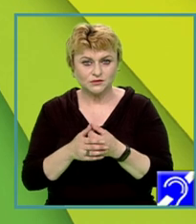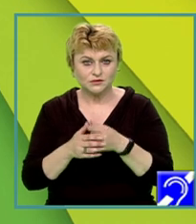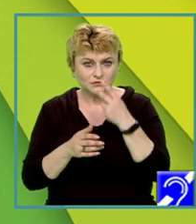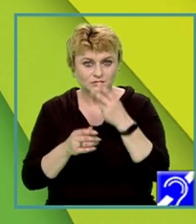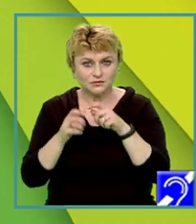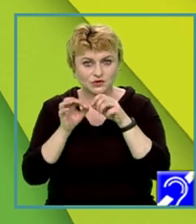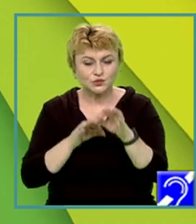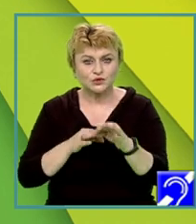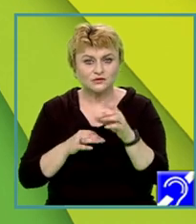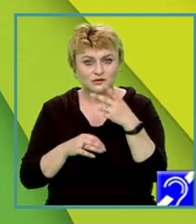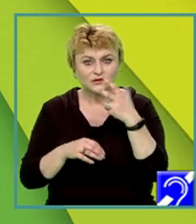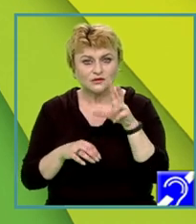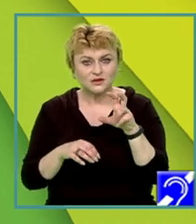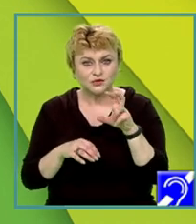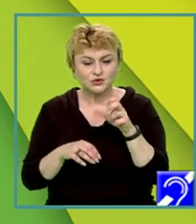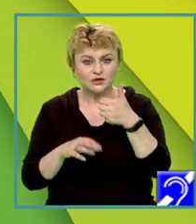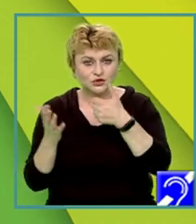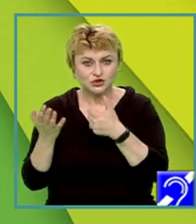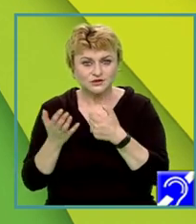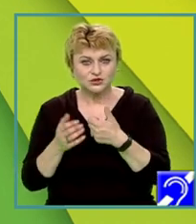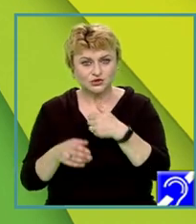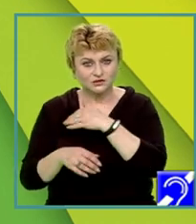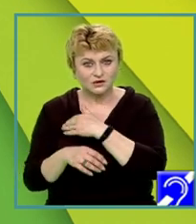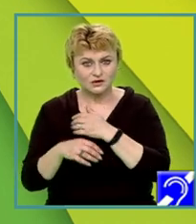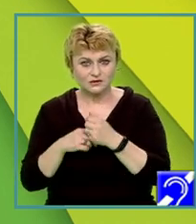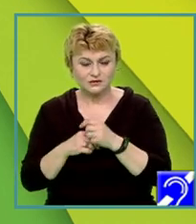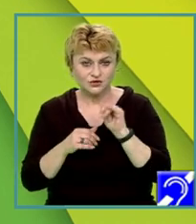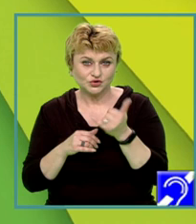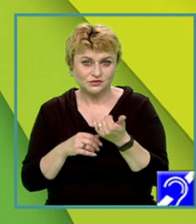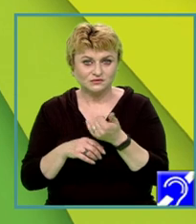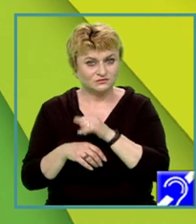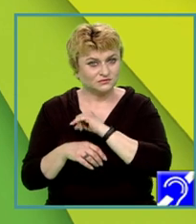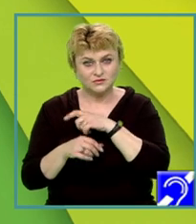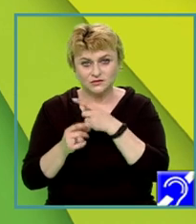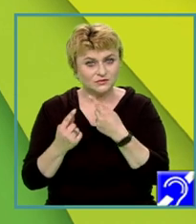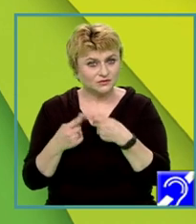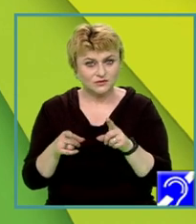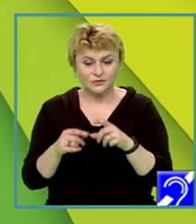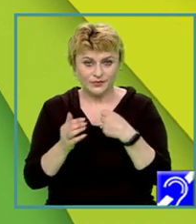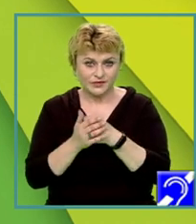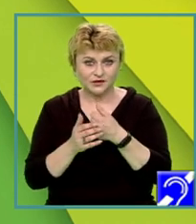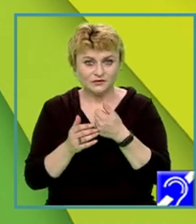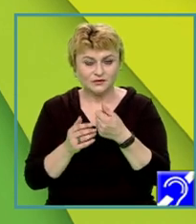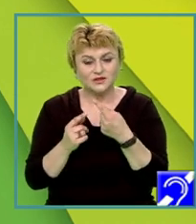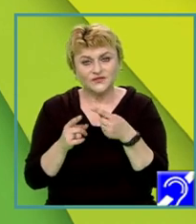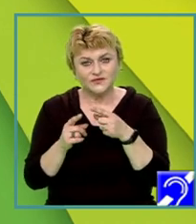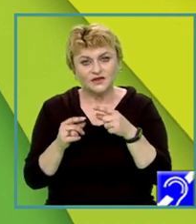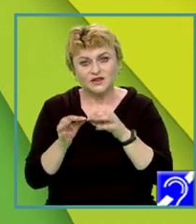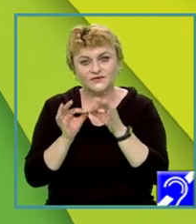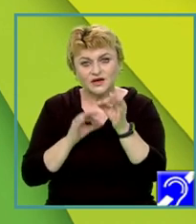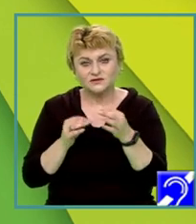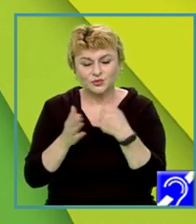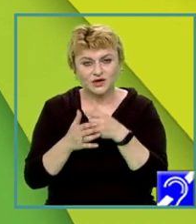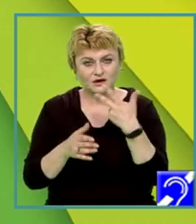360 de grade dintre un calcul simplu prin diferență până la 360 de grade putem